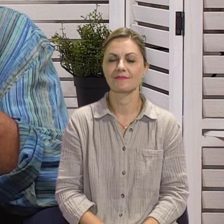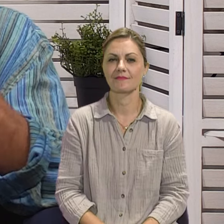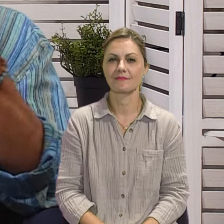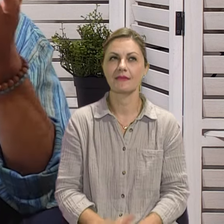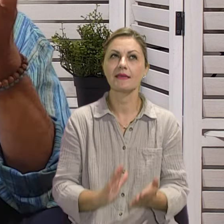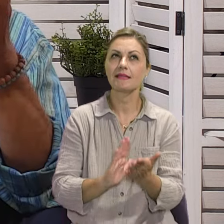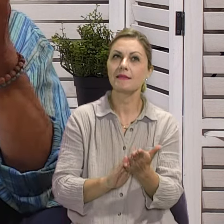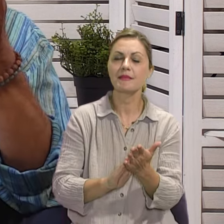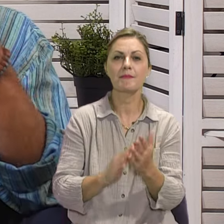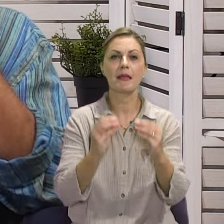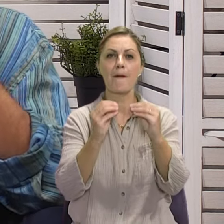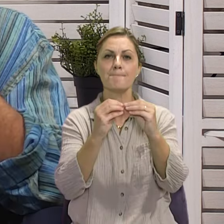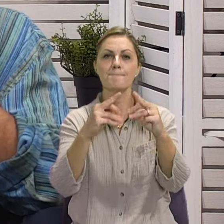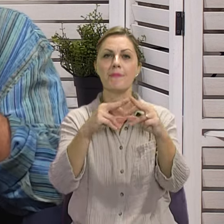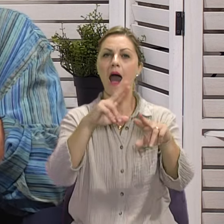Bach.